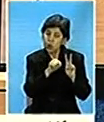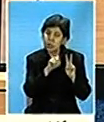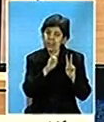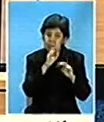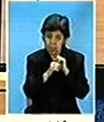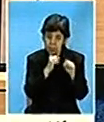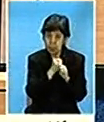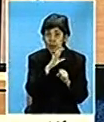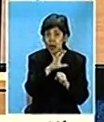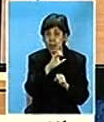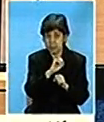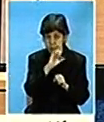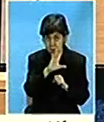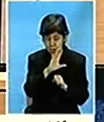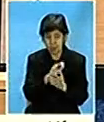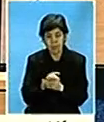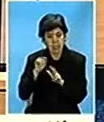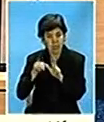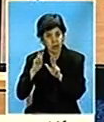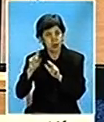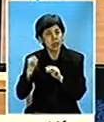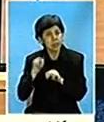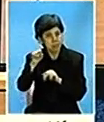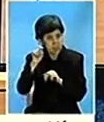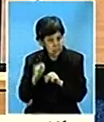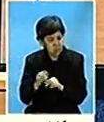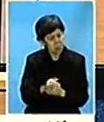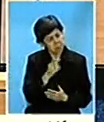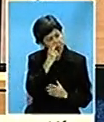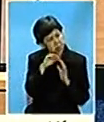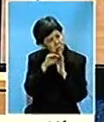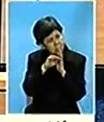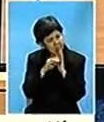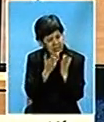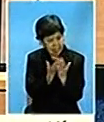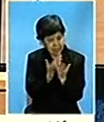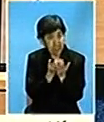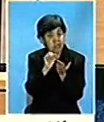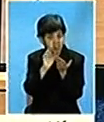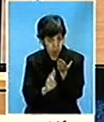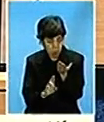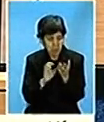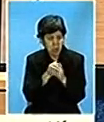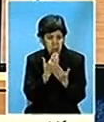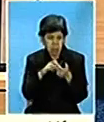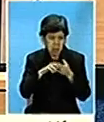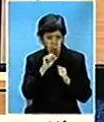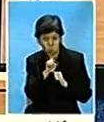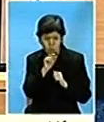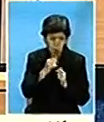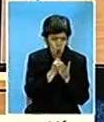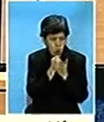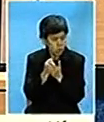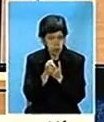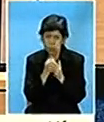ของปี2555ทั้งที่ตามหลักการแล้วเงินสำรองจ่ายเพื่อกรณีฉุกเฉินหรือจำเป็นไม่